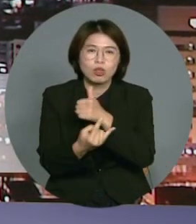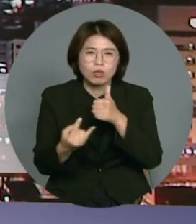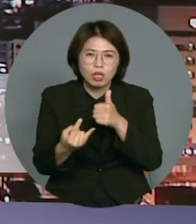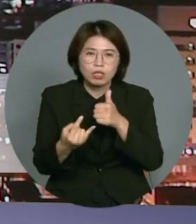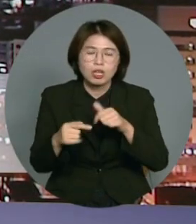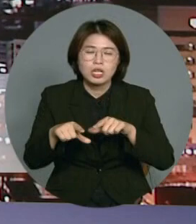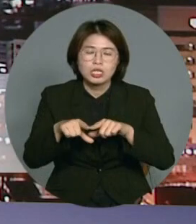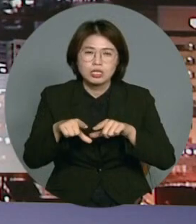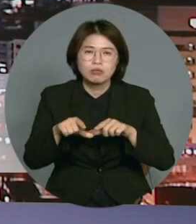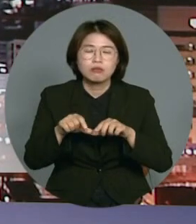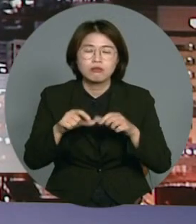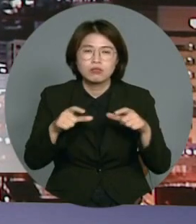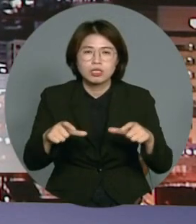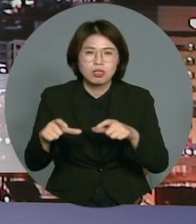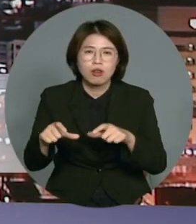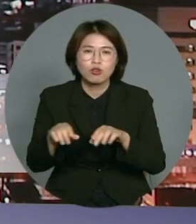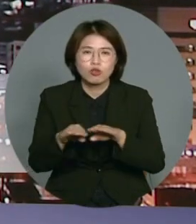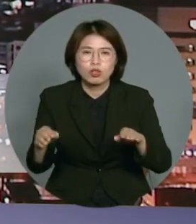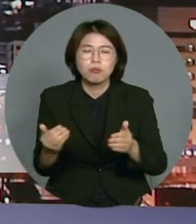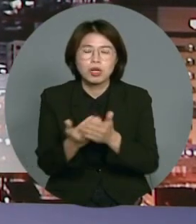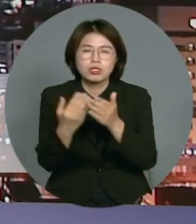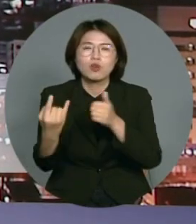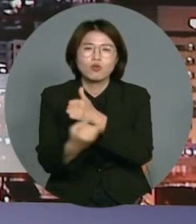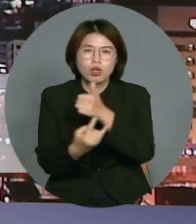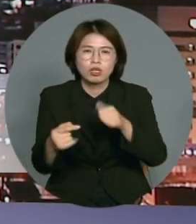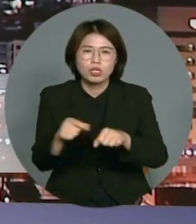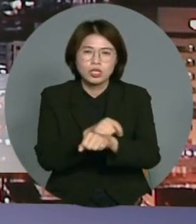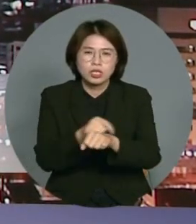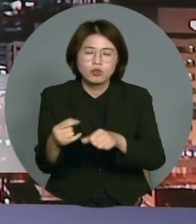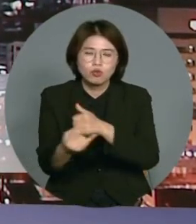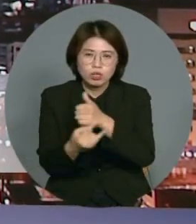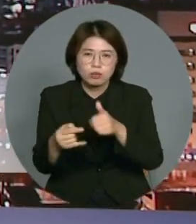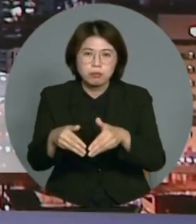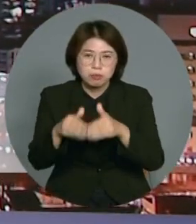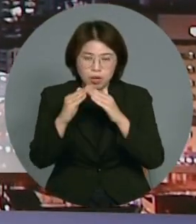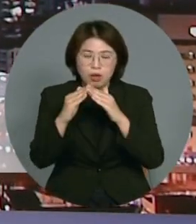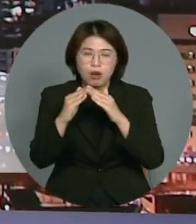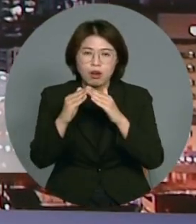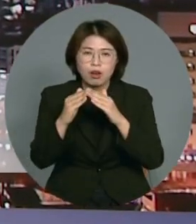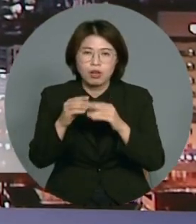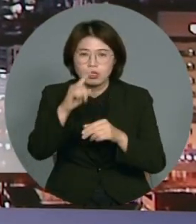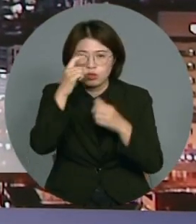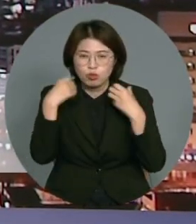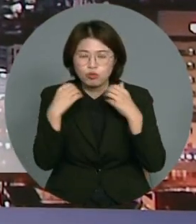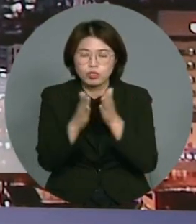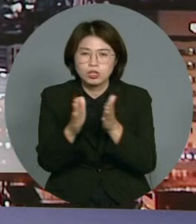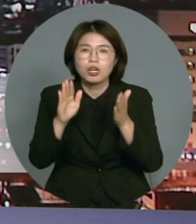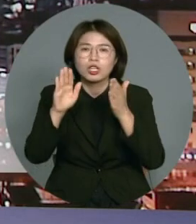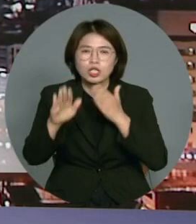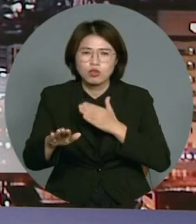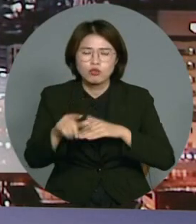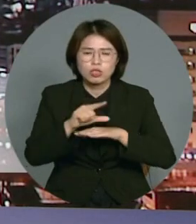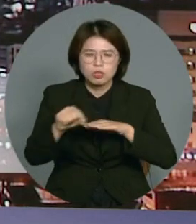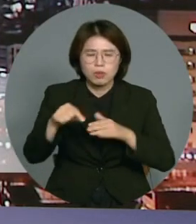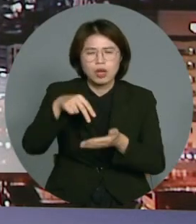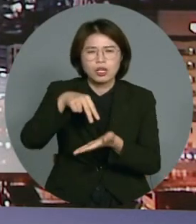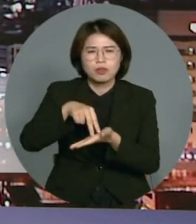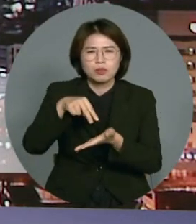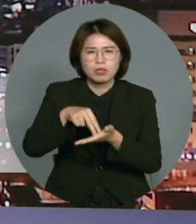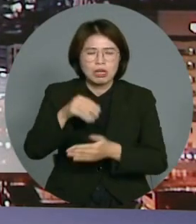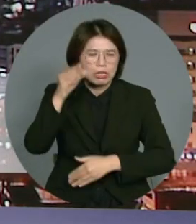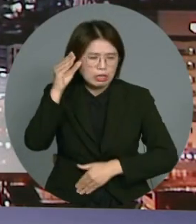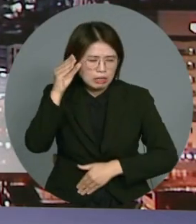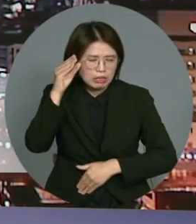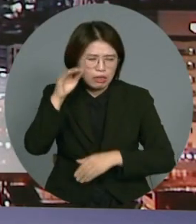지역균형 발전에 관한 특위를 사상 처음으로 만들기도 했습니다 하지만 정부 출범 이후 상황은 지역 입장에선 기대 못